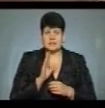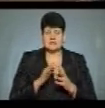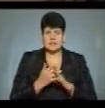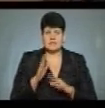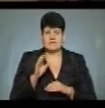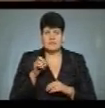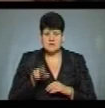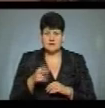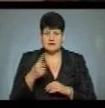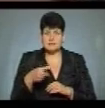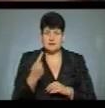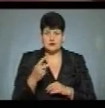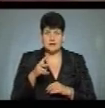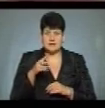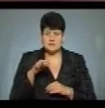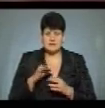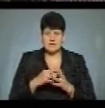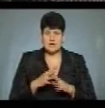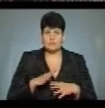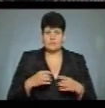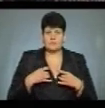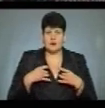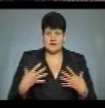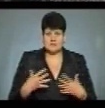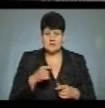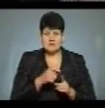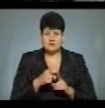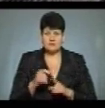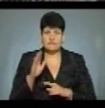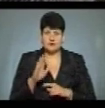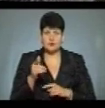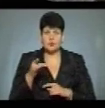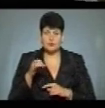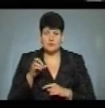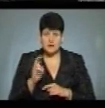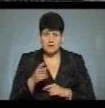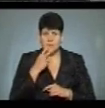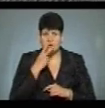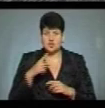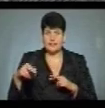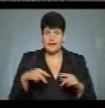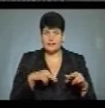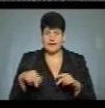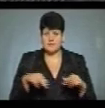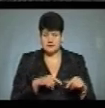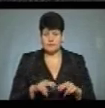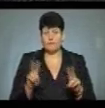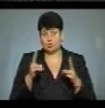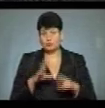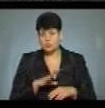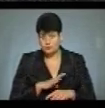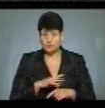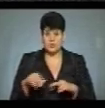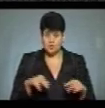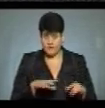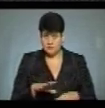розповіла, що 21 листопада в селі був праздник. За її словами, Віктора Груб'яка бачили на танцях. В клубі був, танцював, а